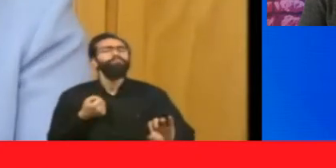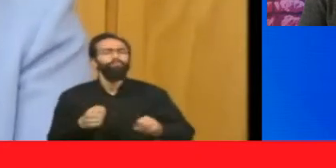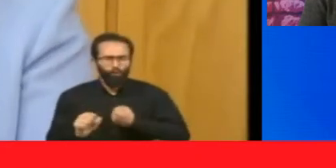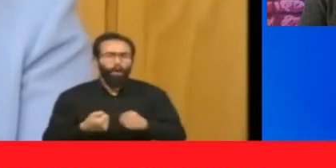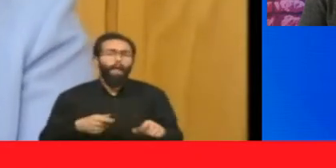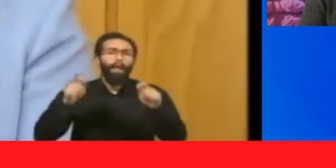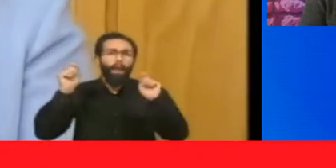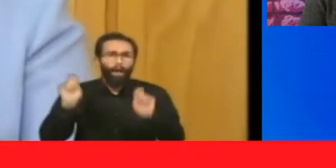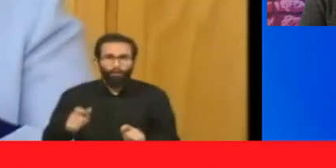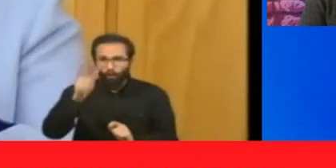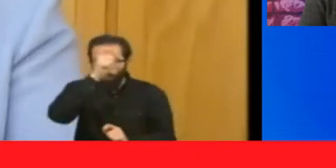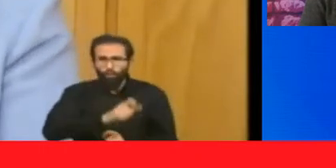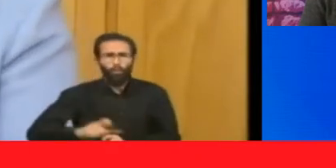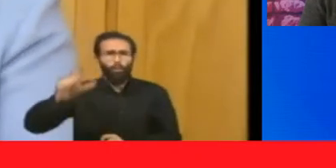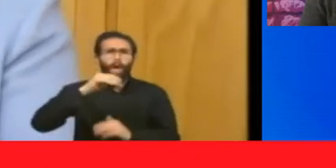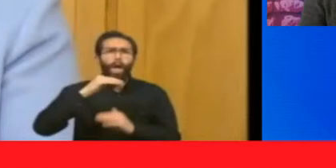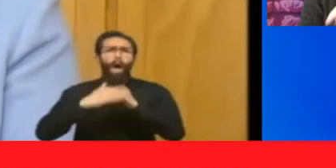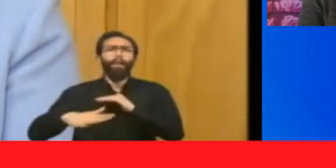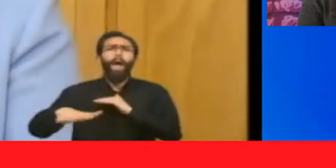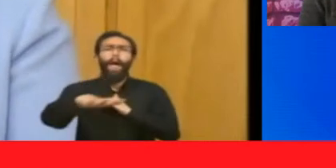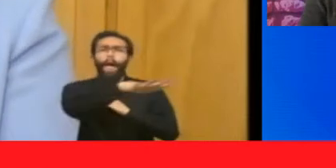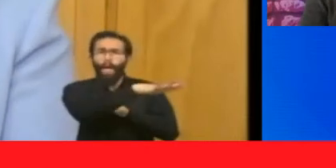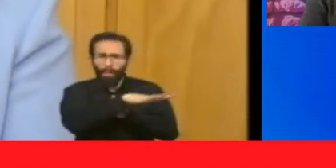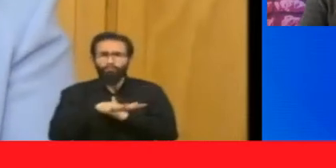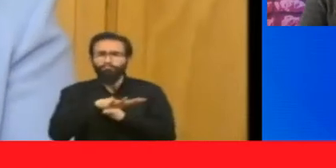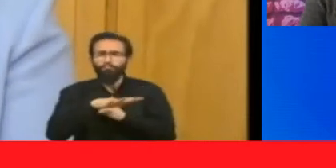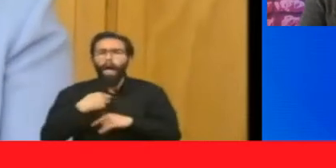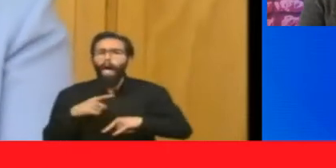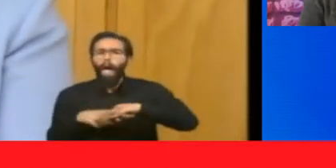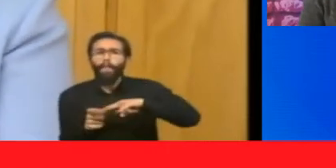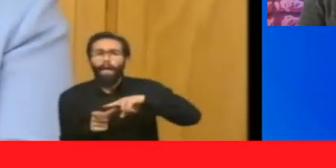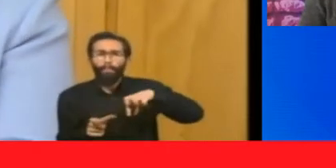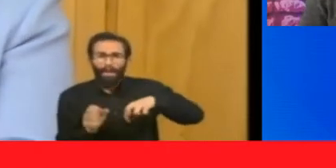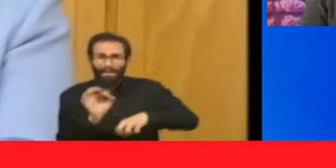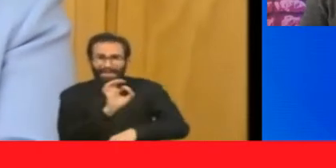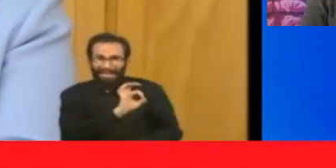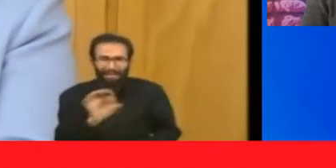Türkiye halklarını HDP'siz bırakmayacağız.